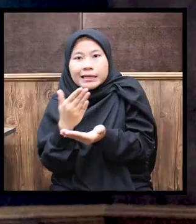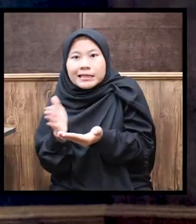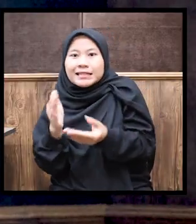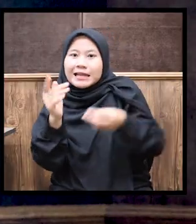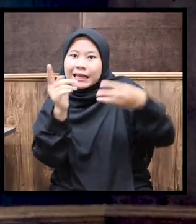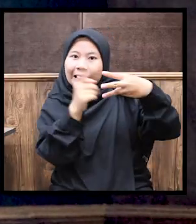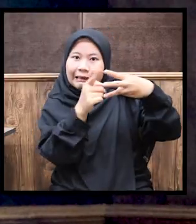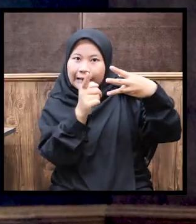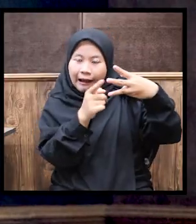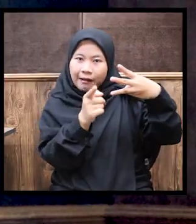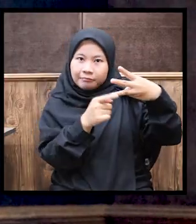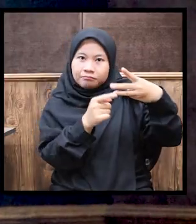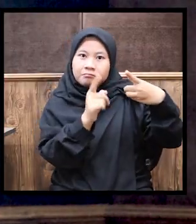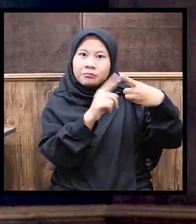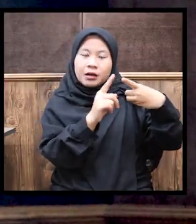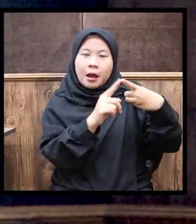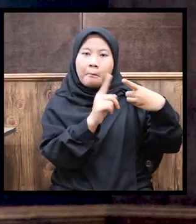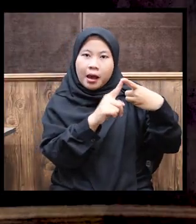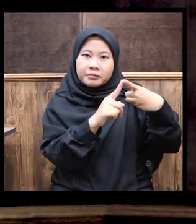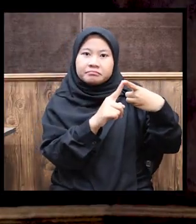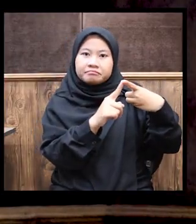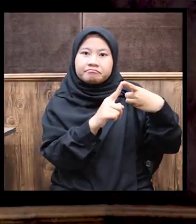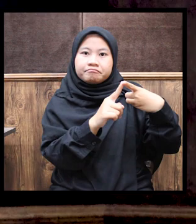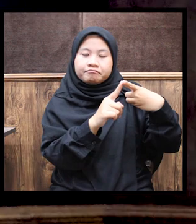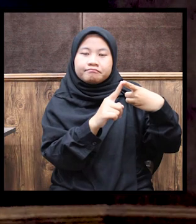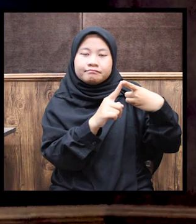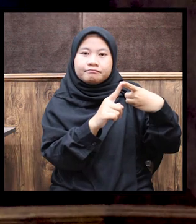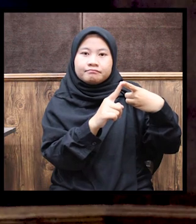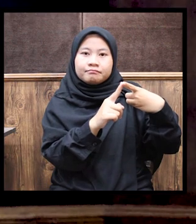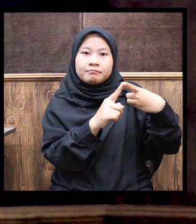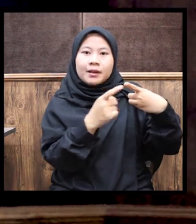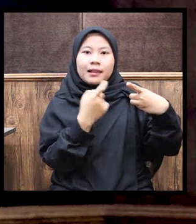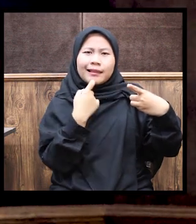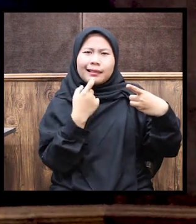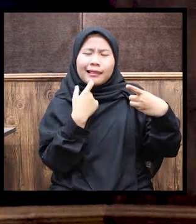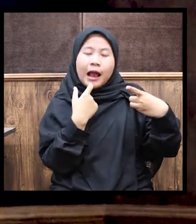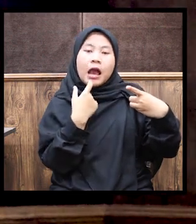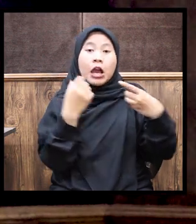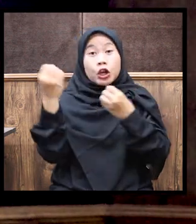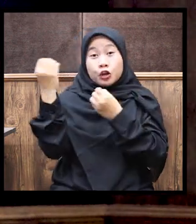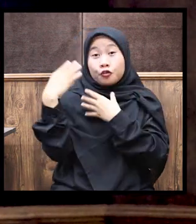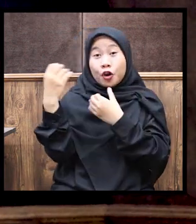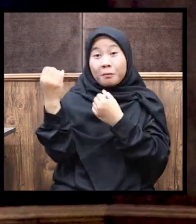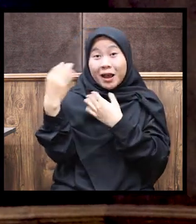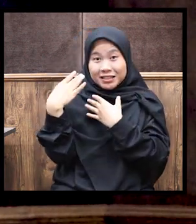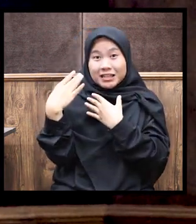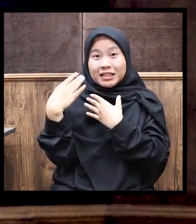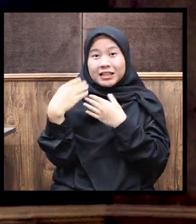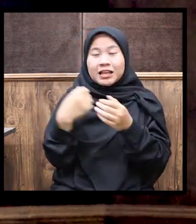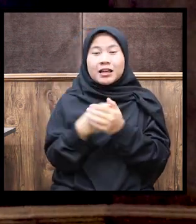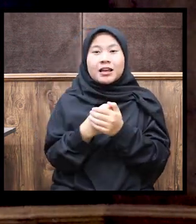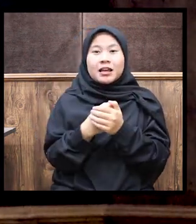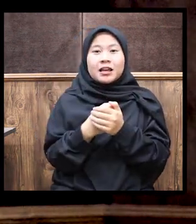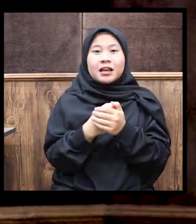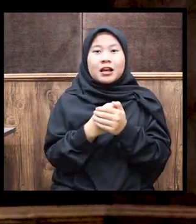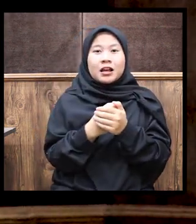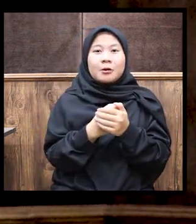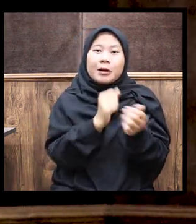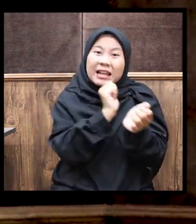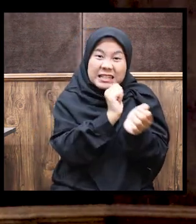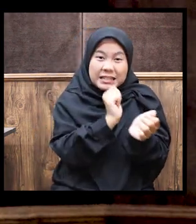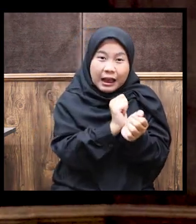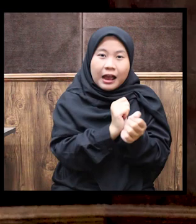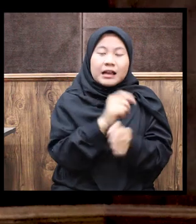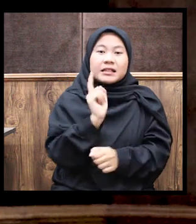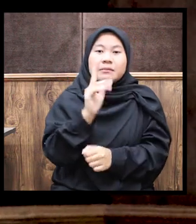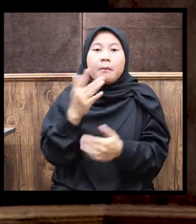ketenag kerjaan kita kemudian yang pertama adalah tentang informasi lawan pekerjaan itu adalah hak untuk